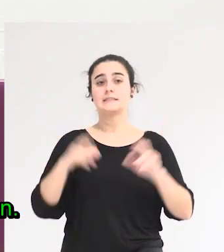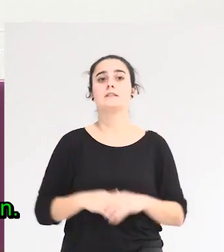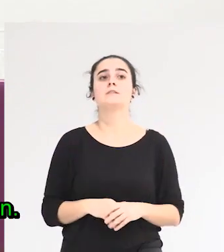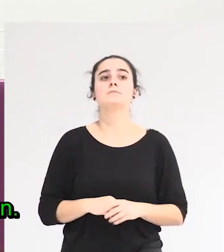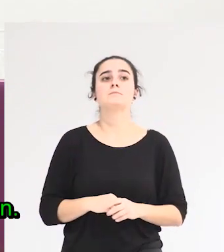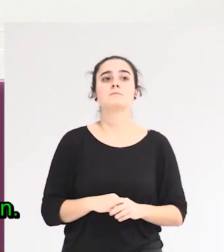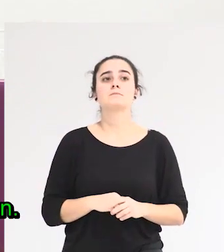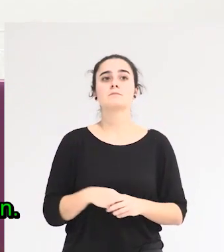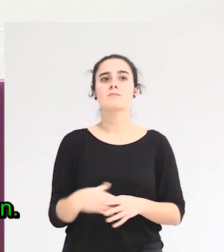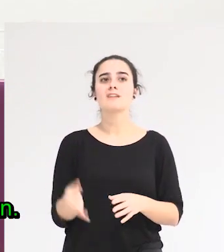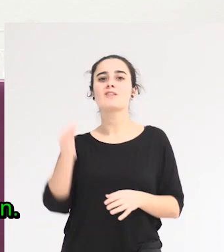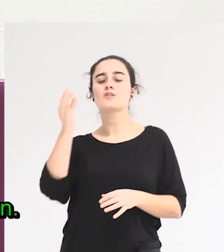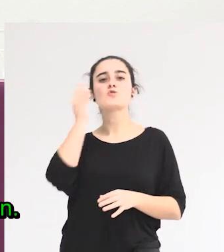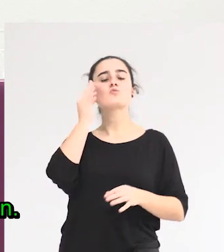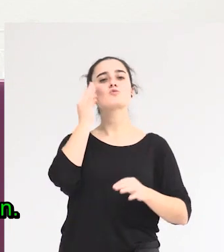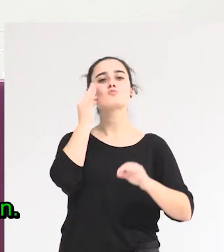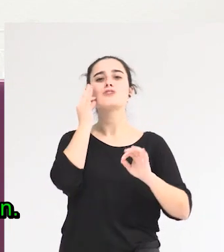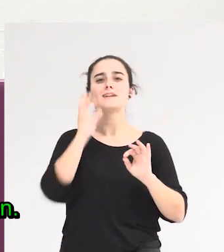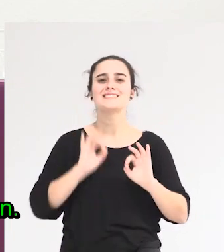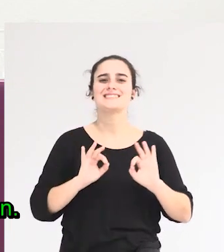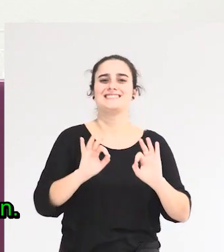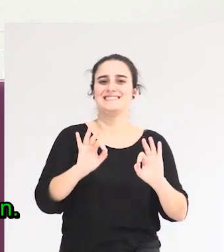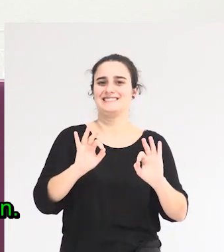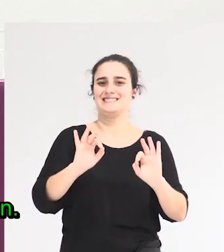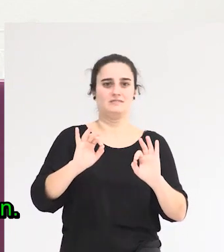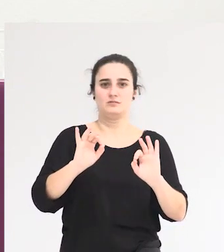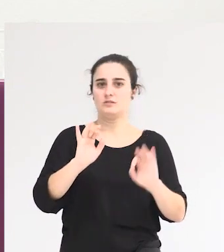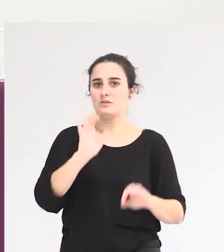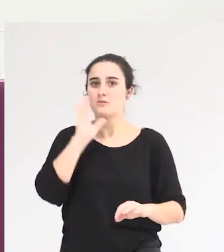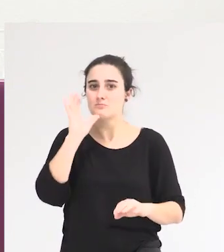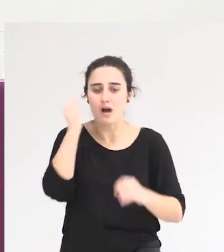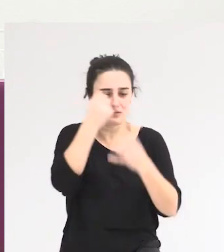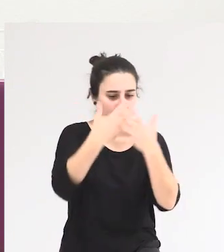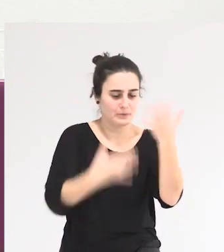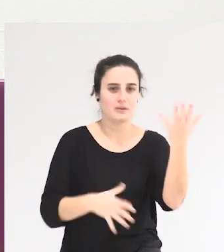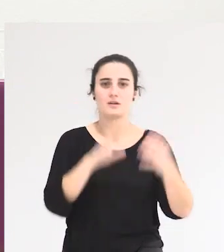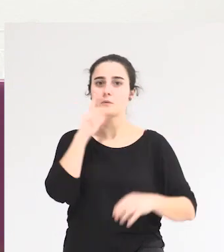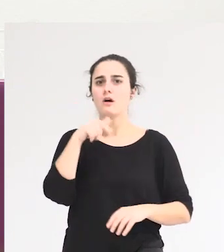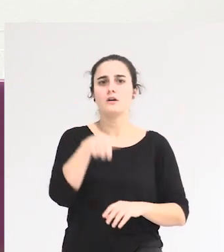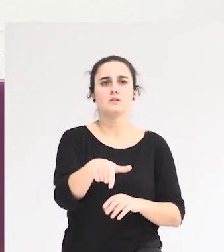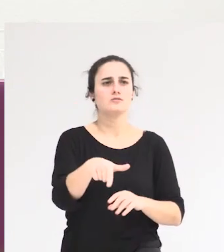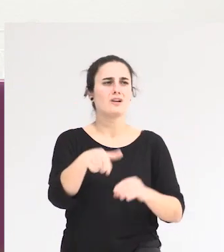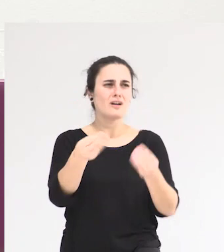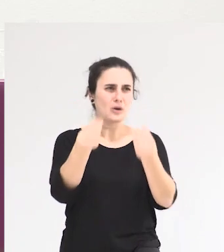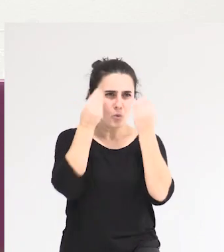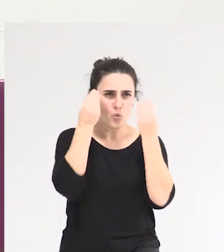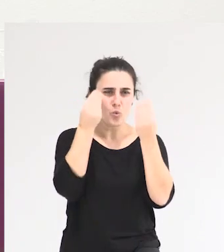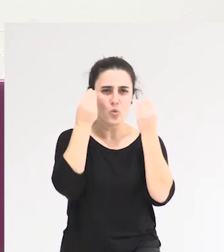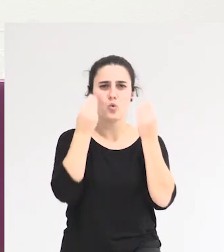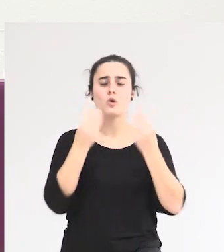ba, emakume oso berezia, zentzu askotan, bai? Emakume oso kultoa, esan bezala ilustrazio garaikoa,